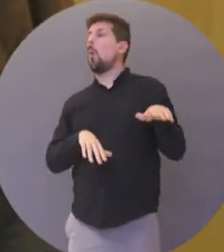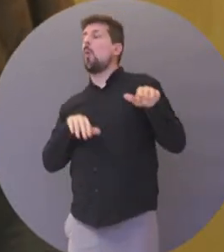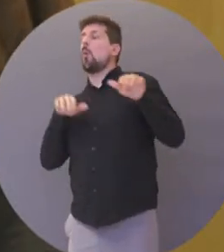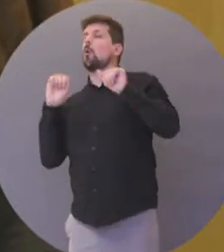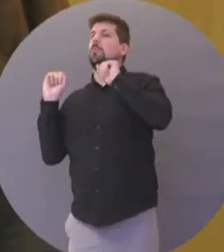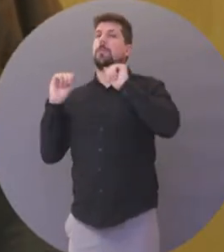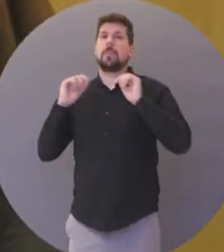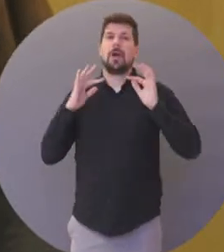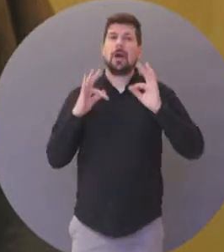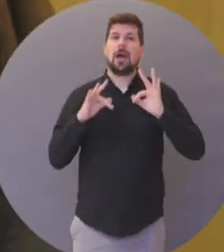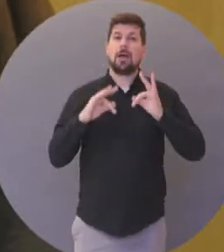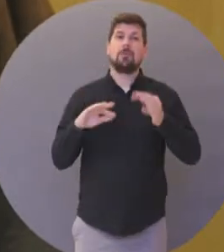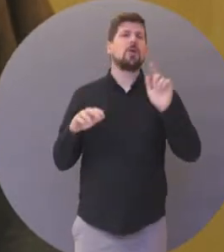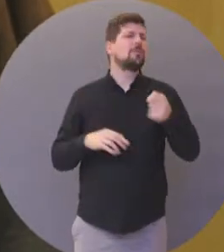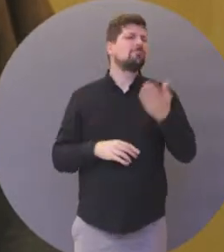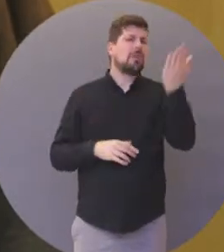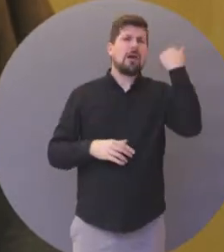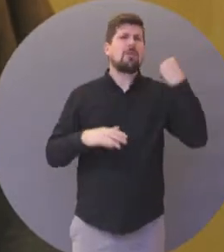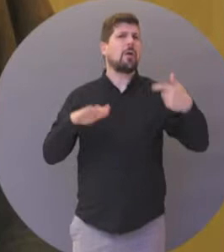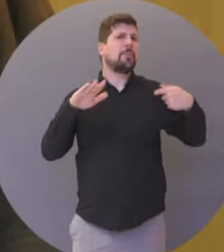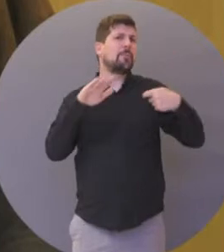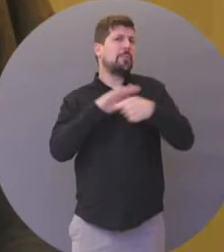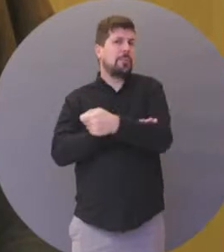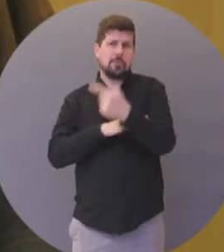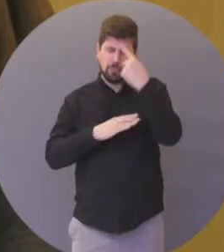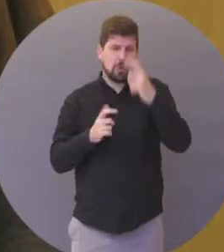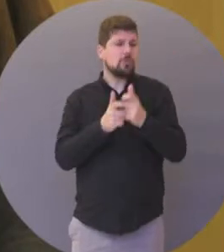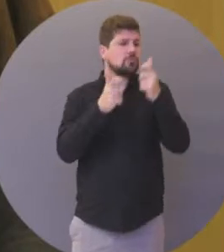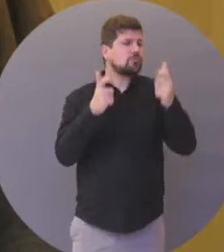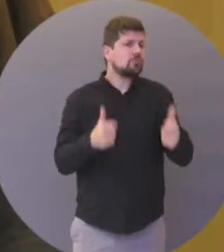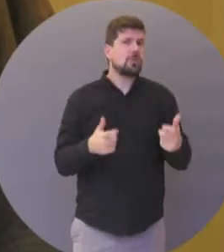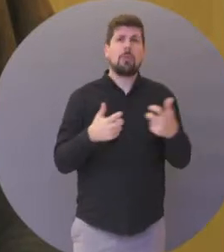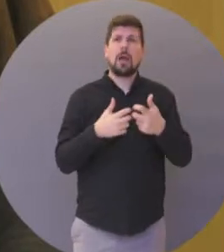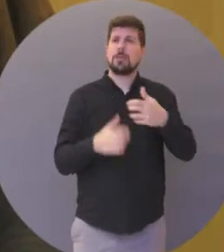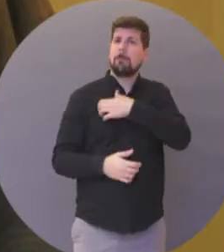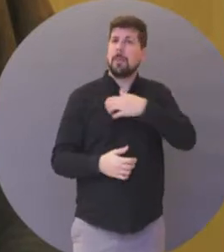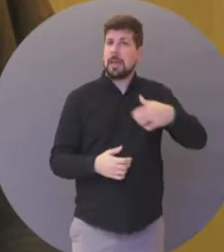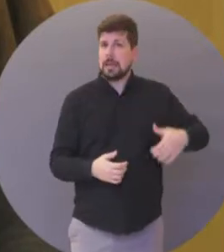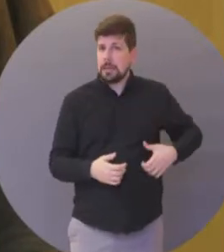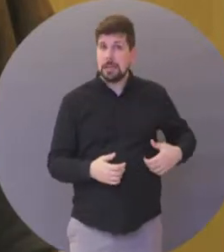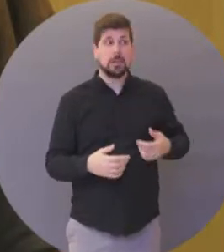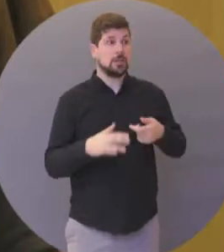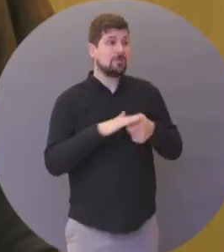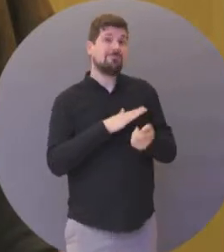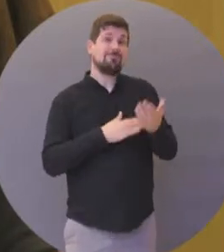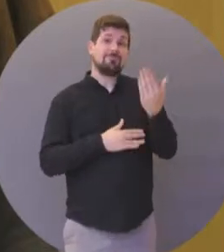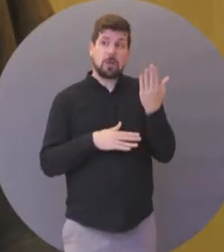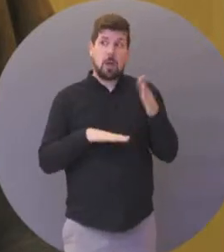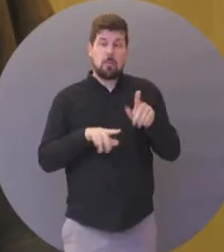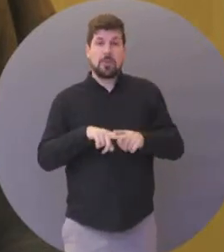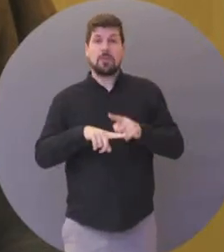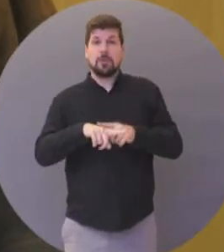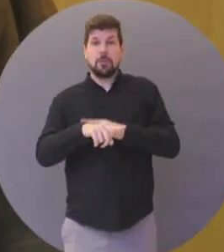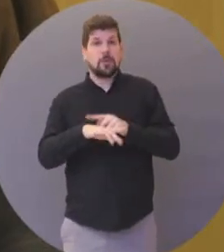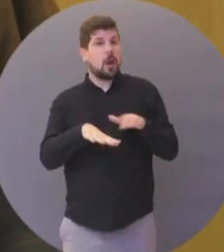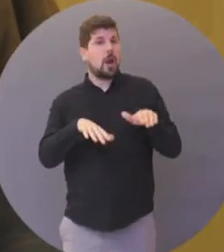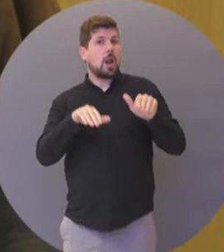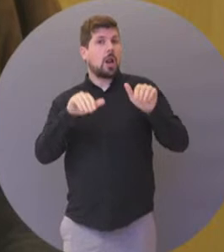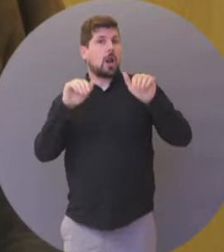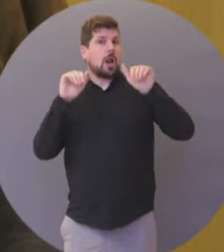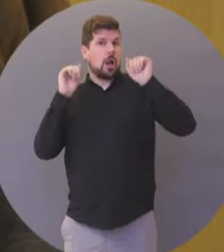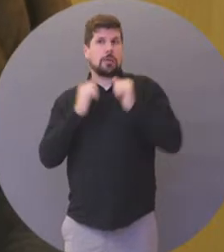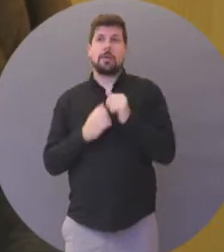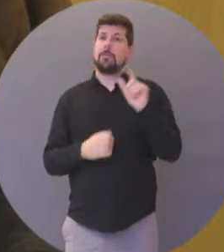du soutien qui pouvait avoir pour un certain nombre de collectivités notamment les mairies et obligeant ainsi les conseils